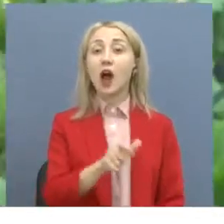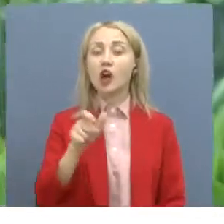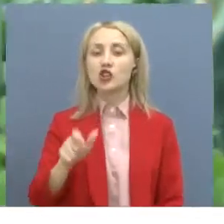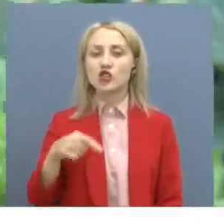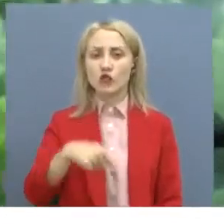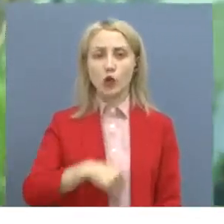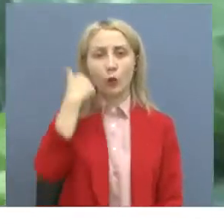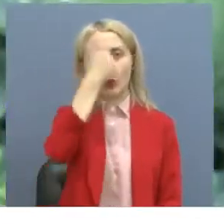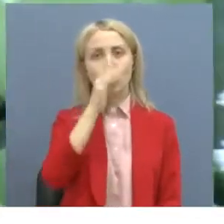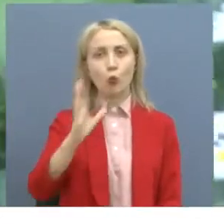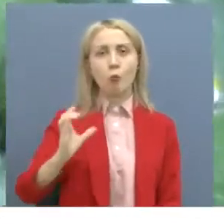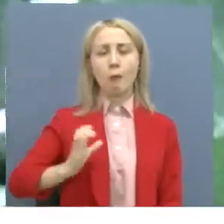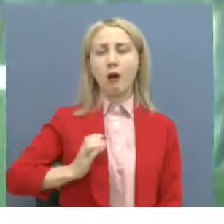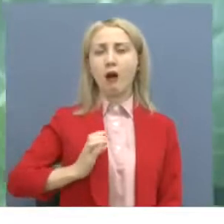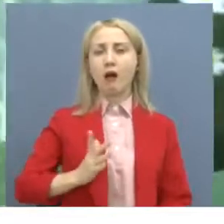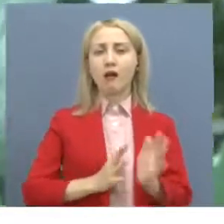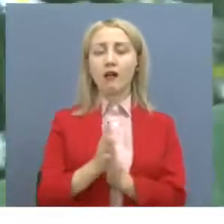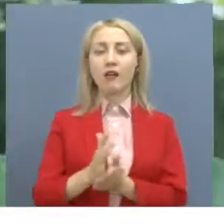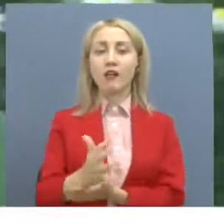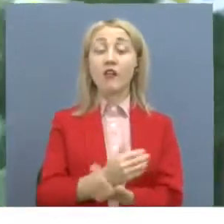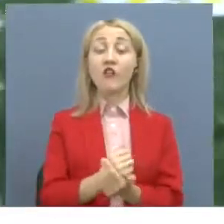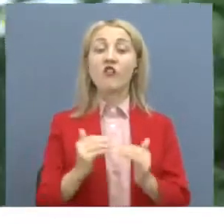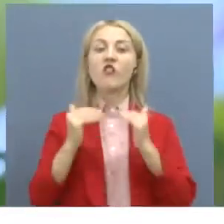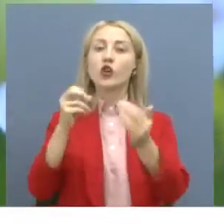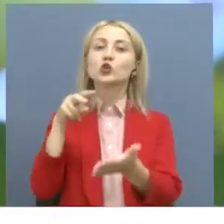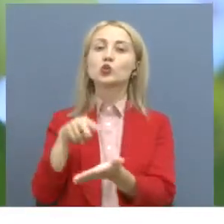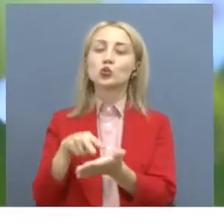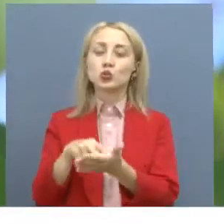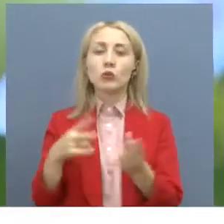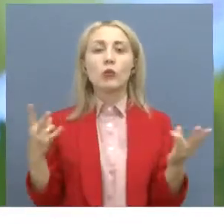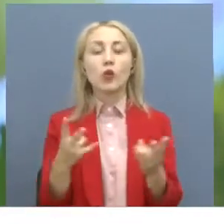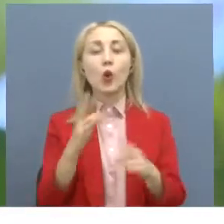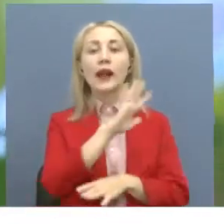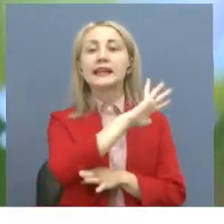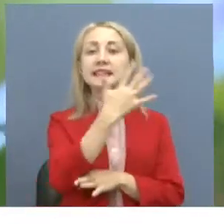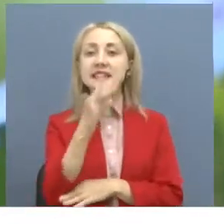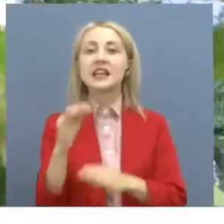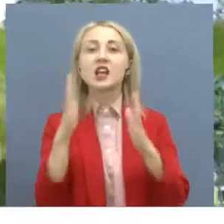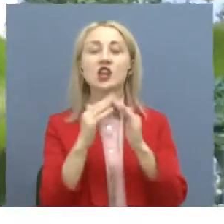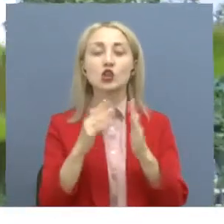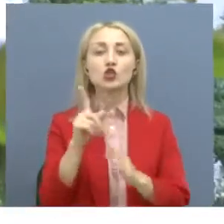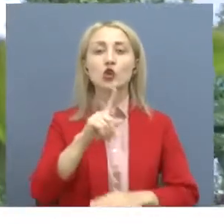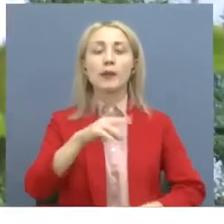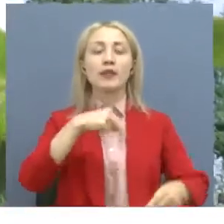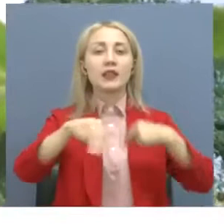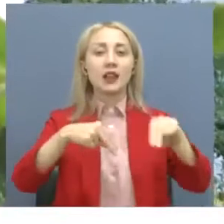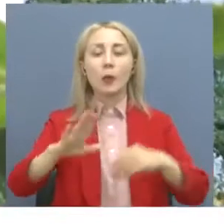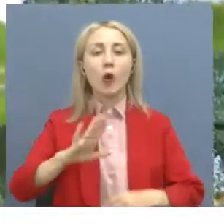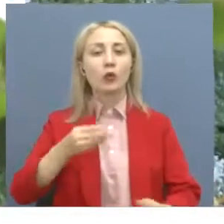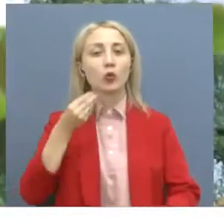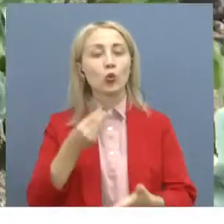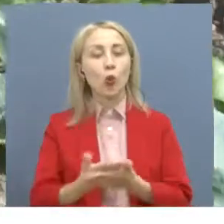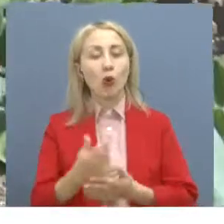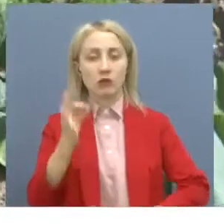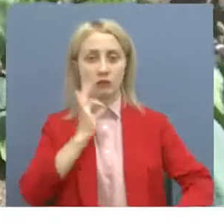болуы азық-түлік, дәрі-дәрмек, тұрмысқа керек өзге де қажеттіліктердің күн санап қымбаттауы себеп. Ал дәруменге бай жемістердің адам ағзасына